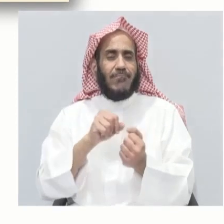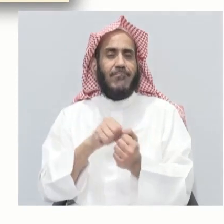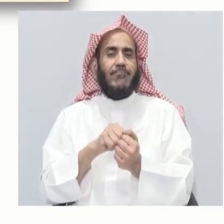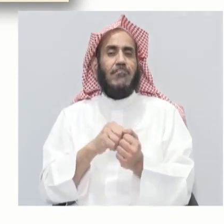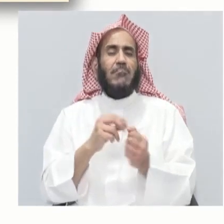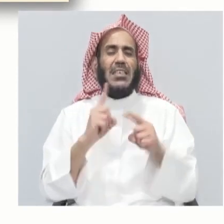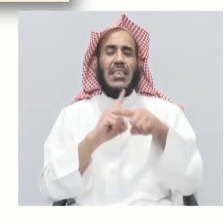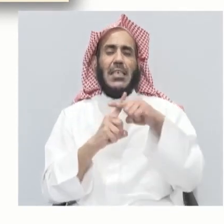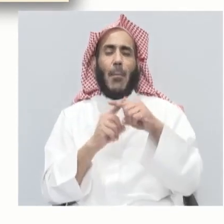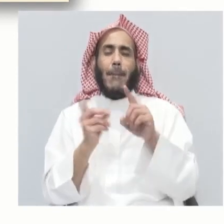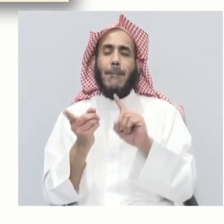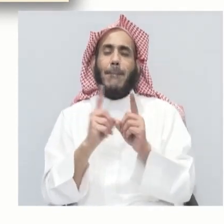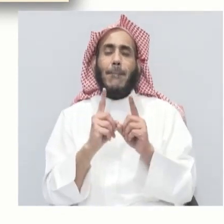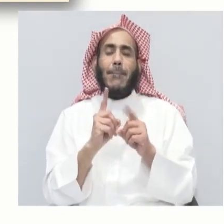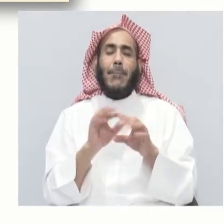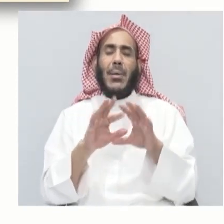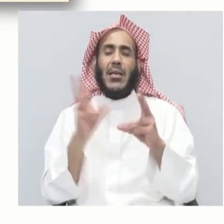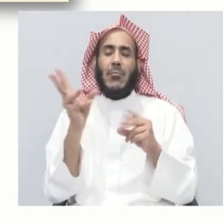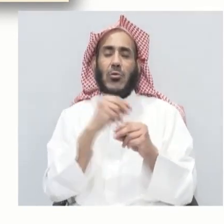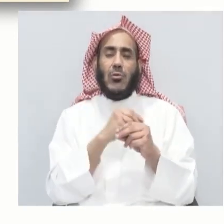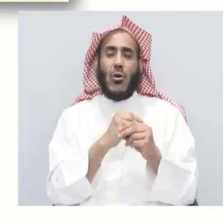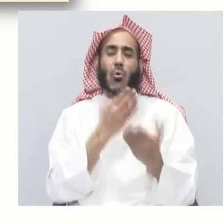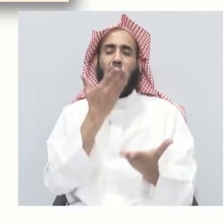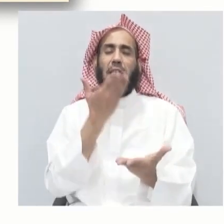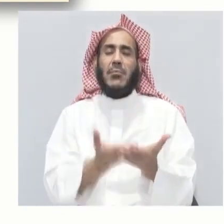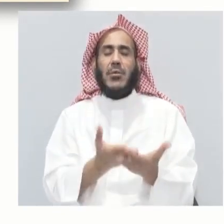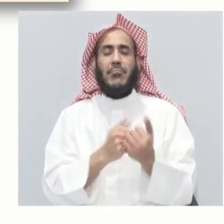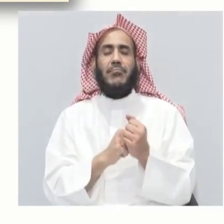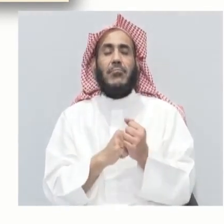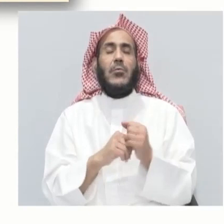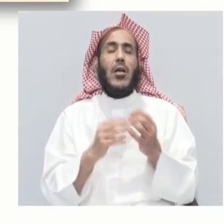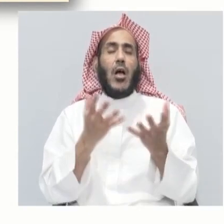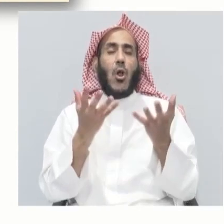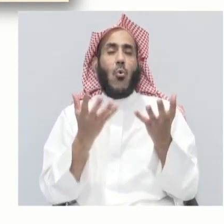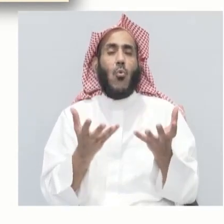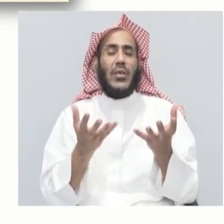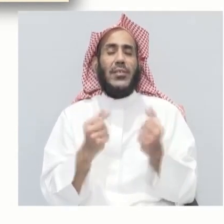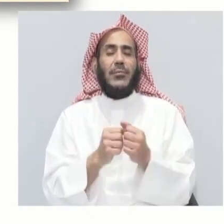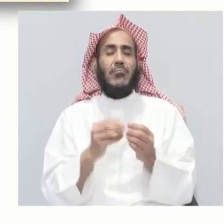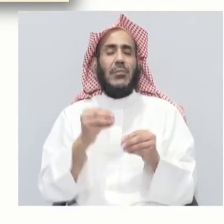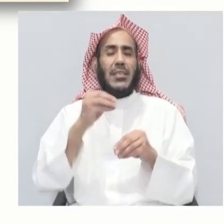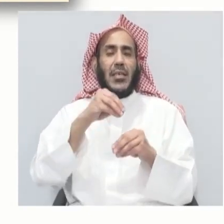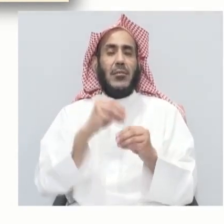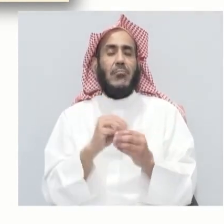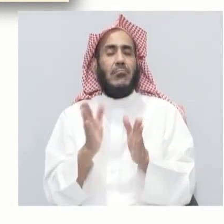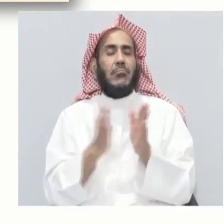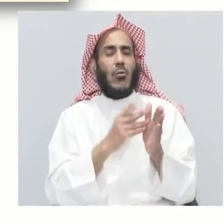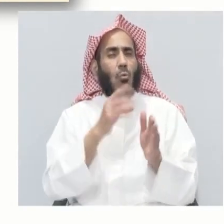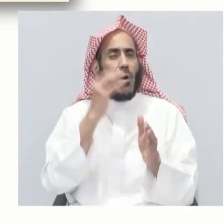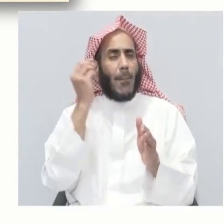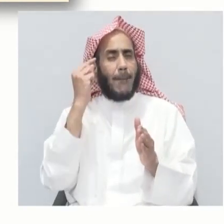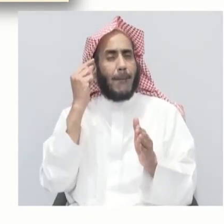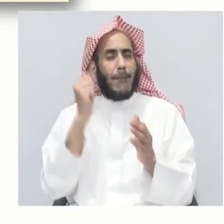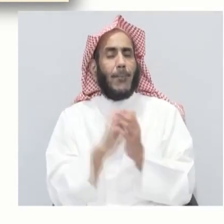عن الجمع بين مين ومين بين المحصله وال جاذبيه فاذا الوزن هنا ماذا يزداد انتهينا وفهمنا هذه